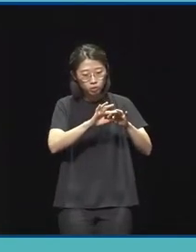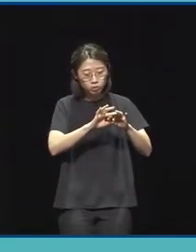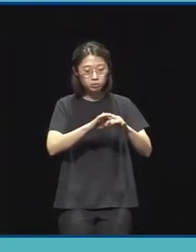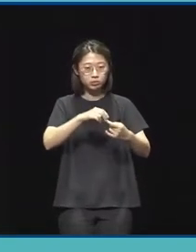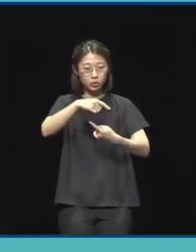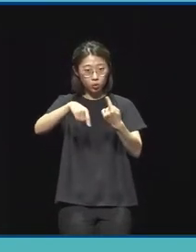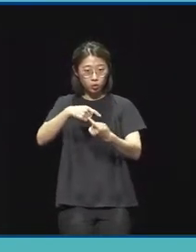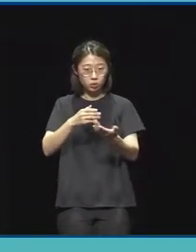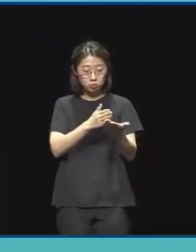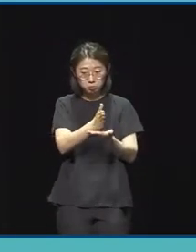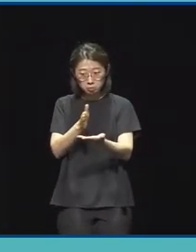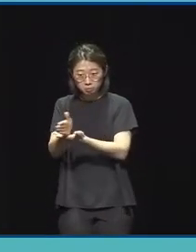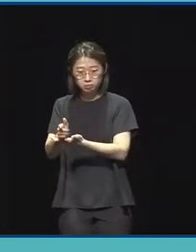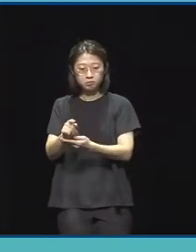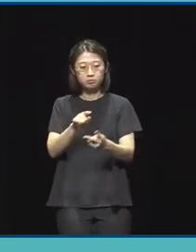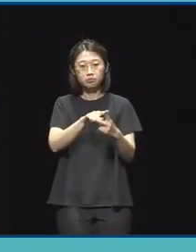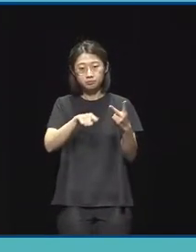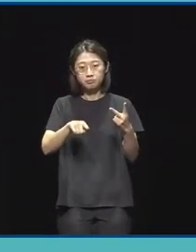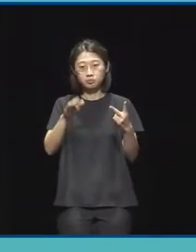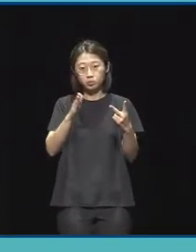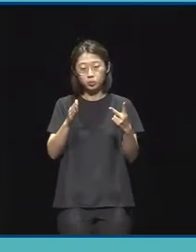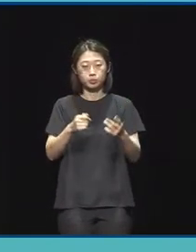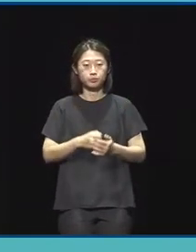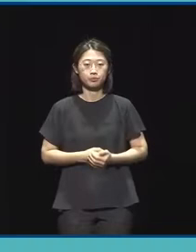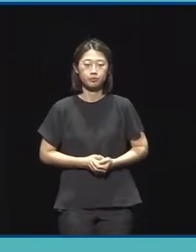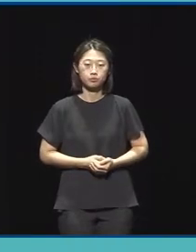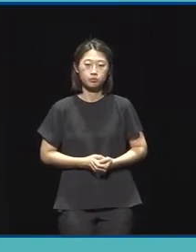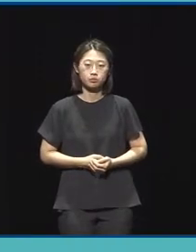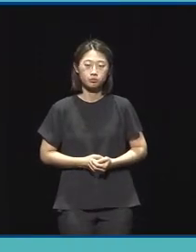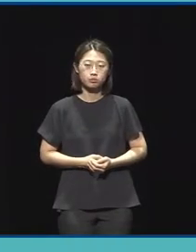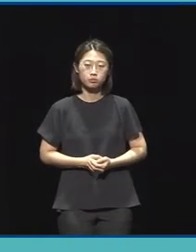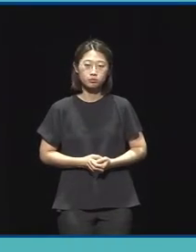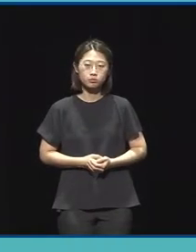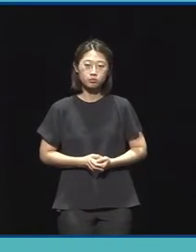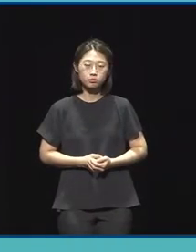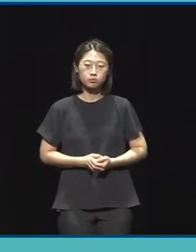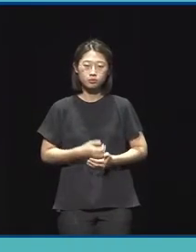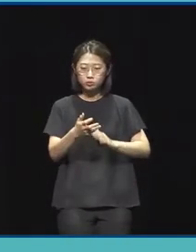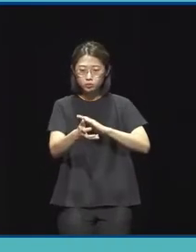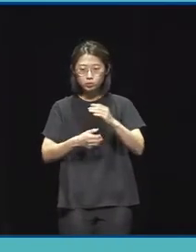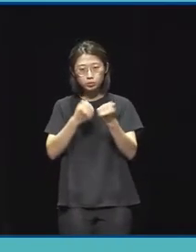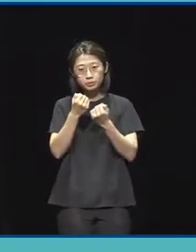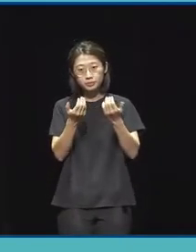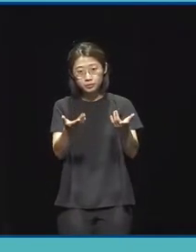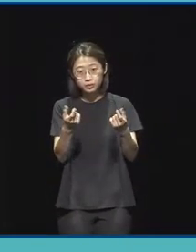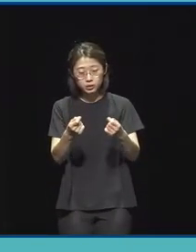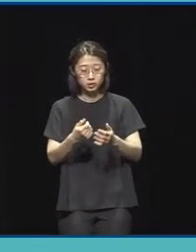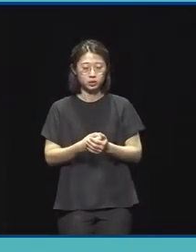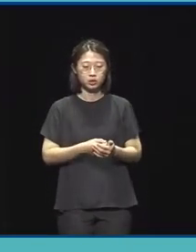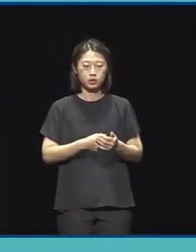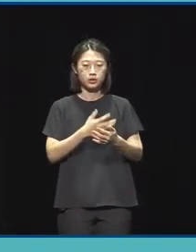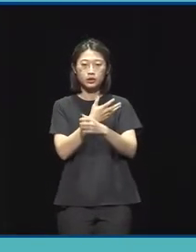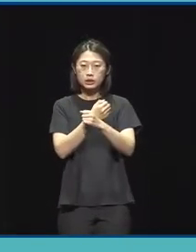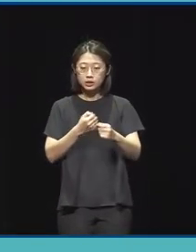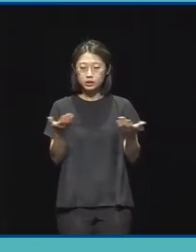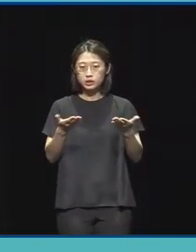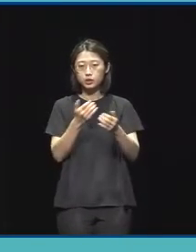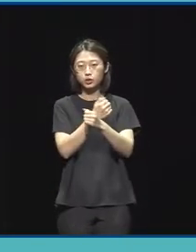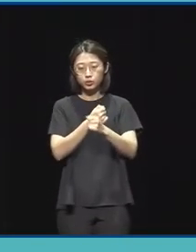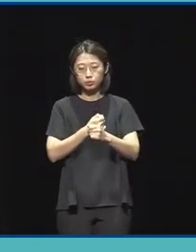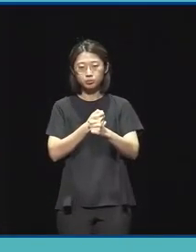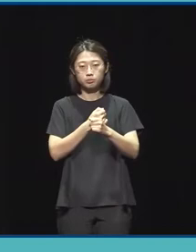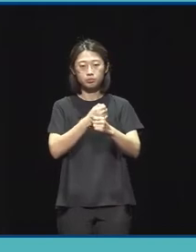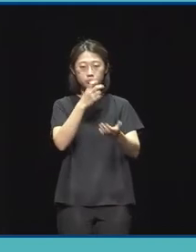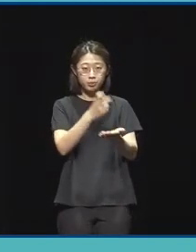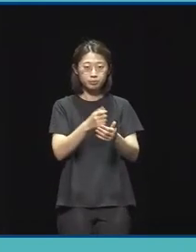합니다. 앞서 설명드린 무대기술 인턴십 지원 사업과 동일하게 근로기준법을 준수하여야 하며 4대